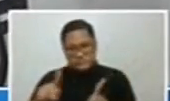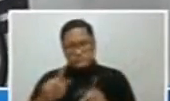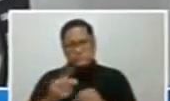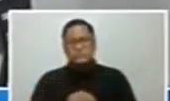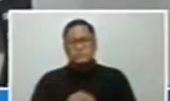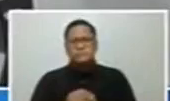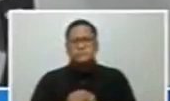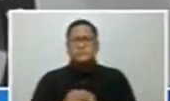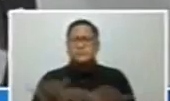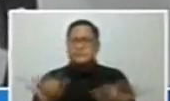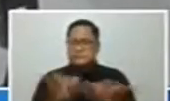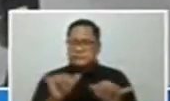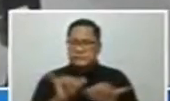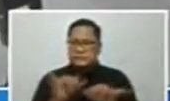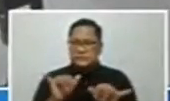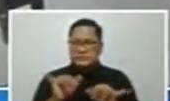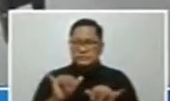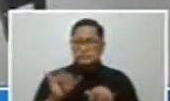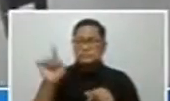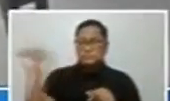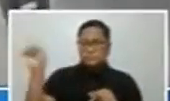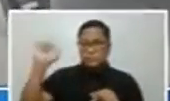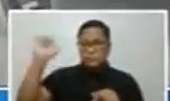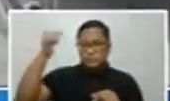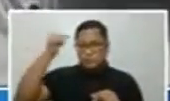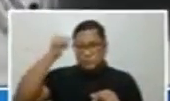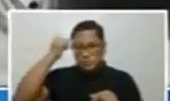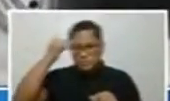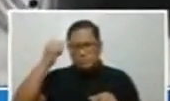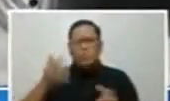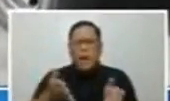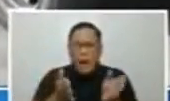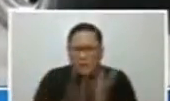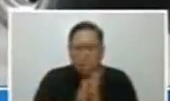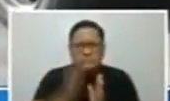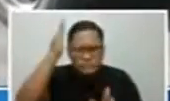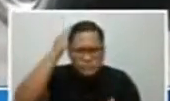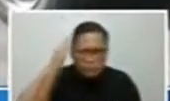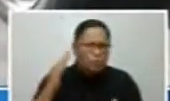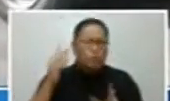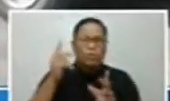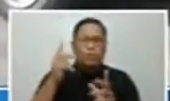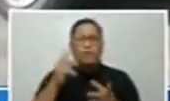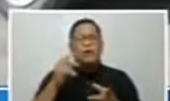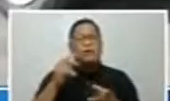o sinasalubong ng mga kanya-kanyang munisipyo. Ganun po.